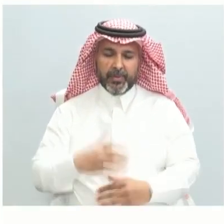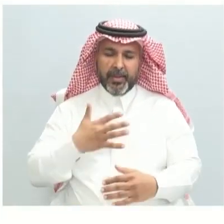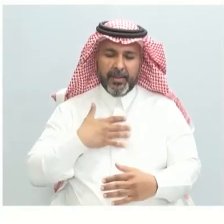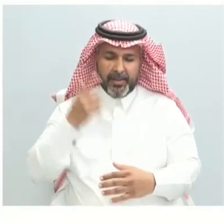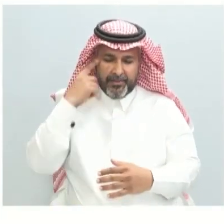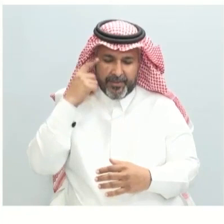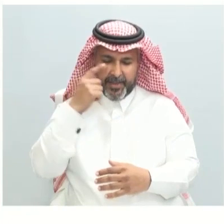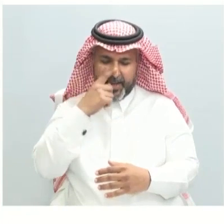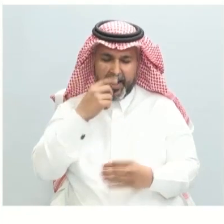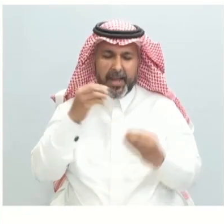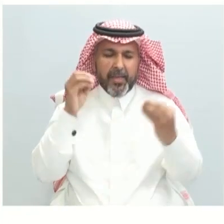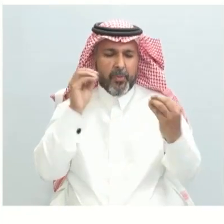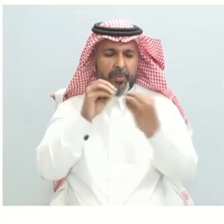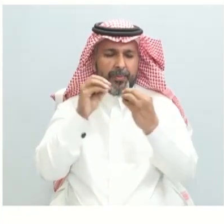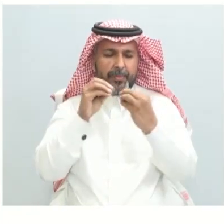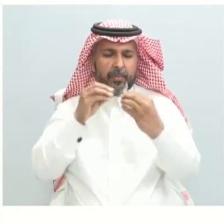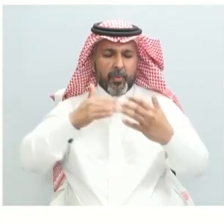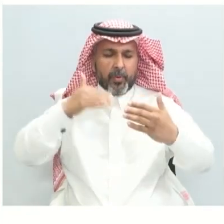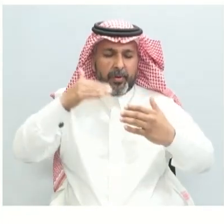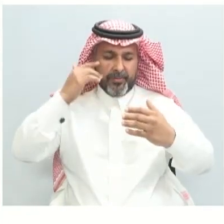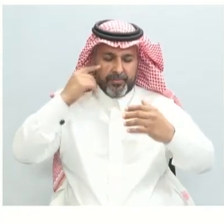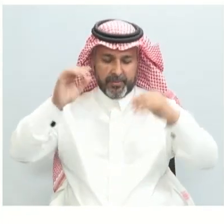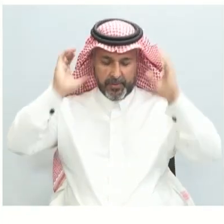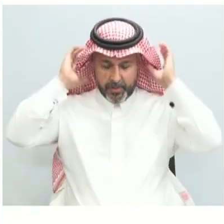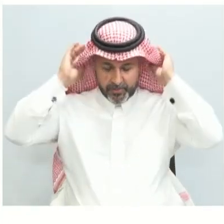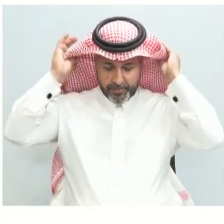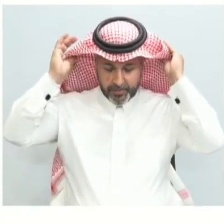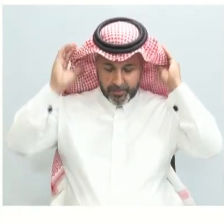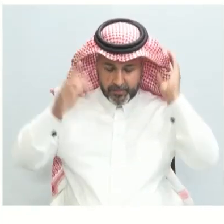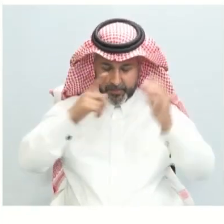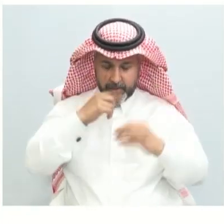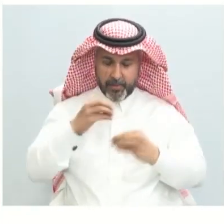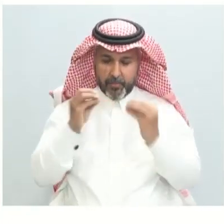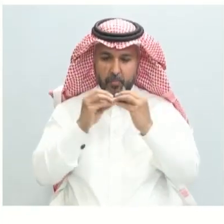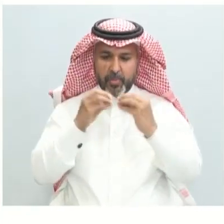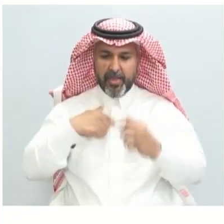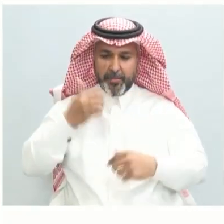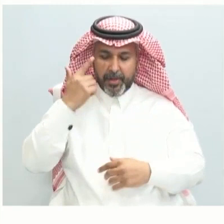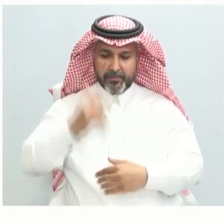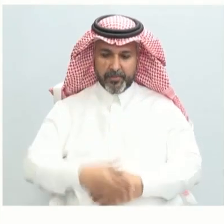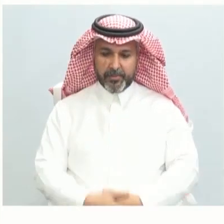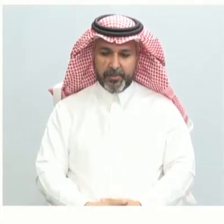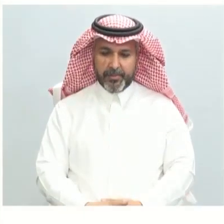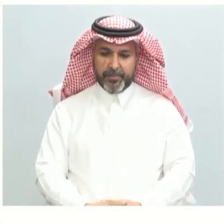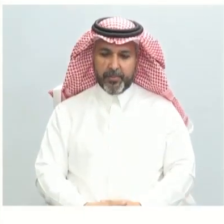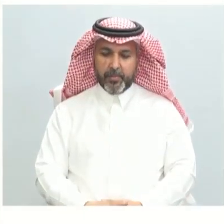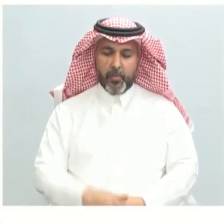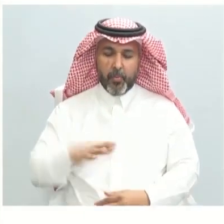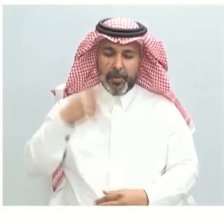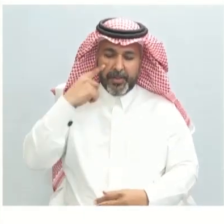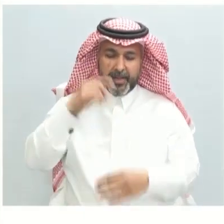الثقه بالنفس الى المزيد من الثقه بالنفس وثقه الاخرين